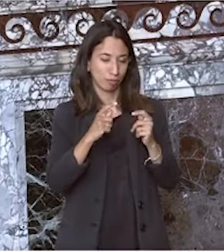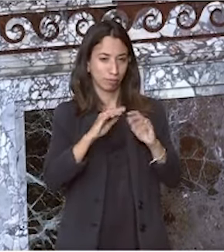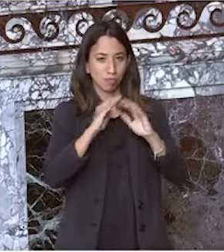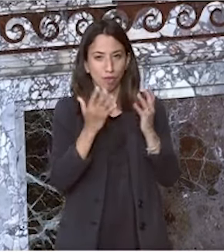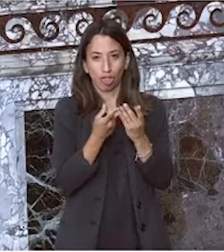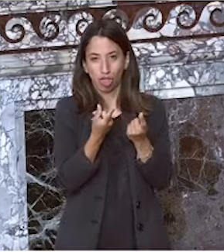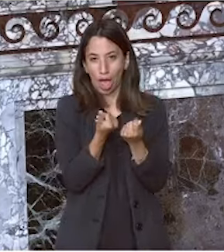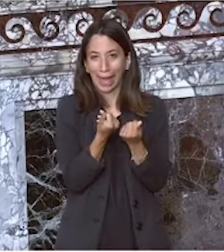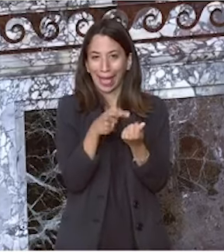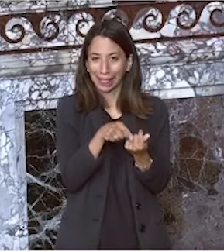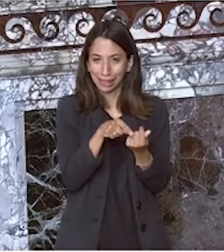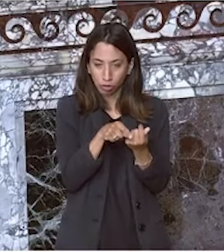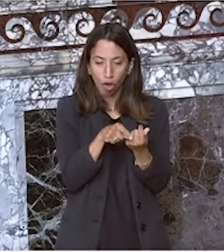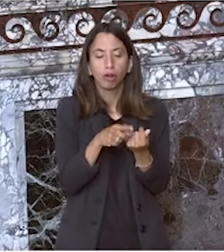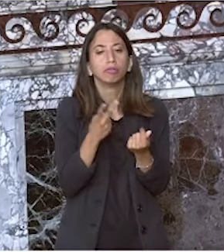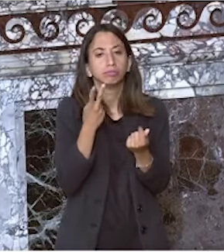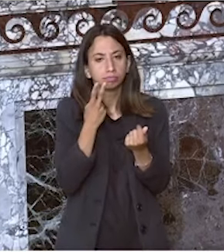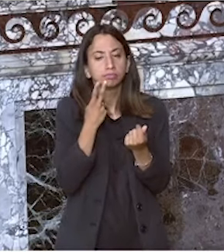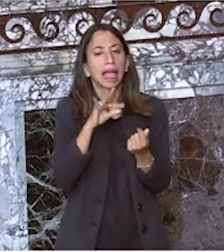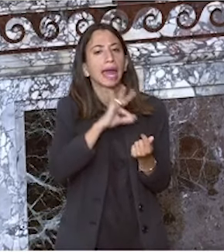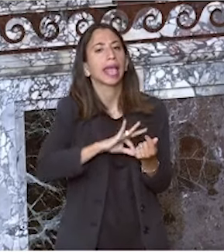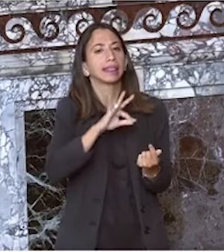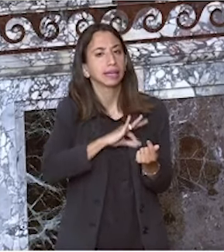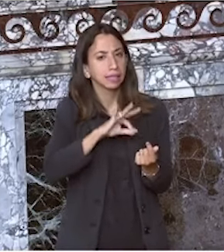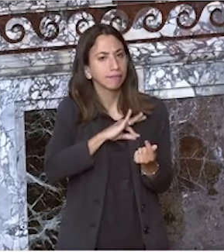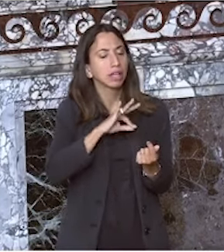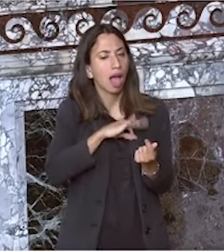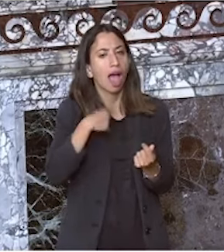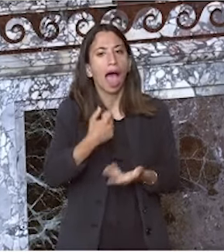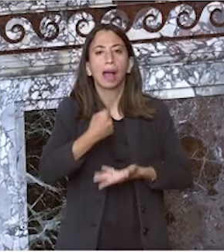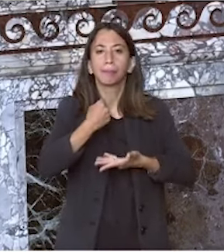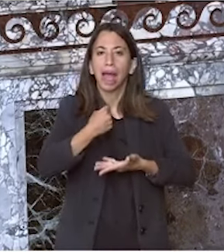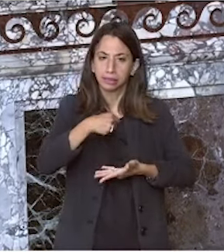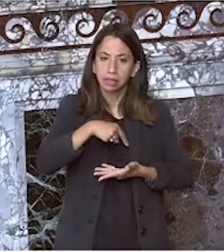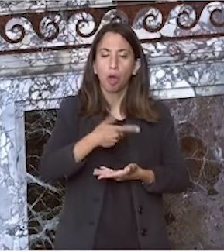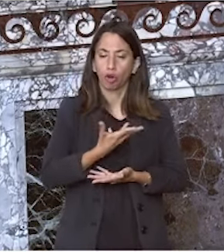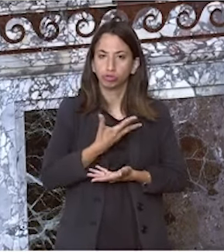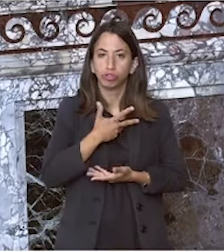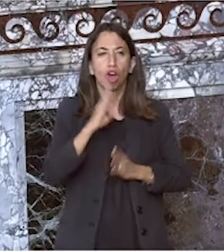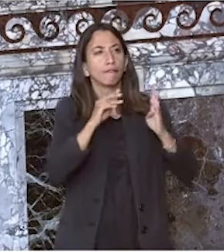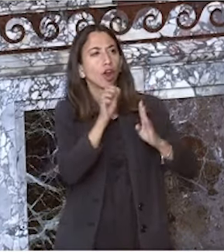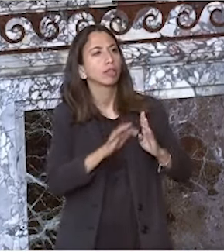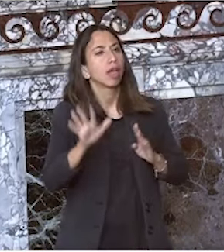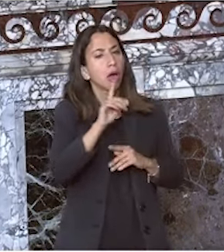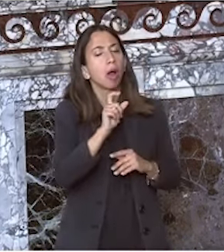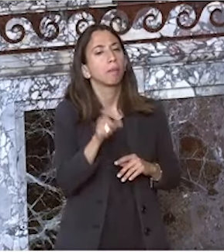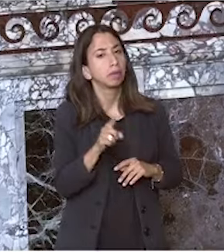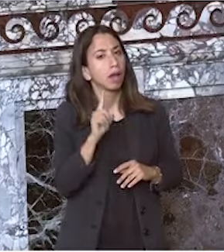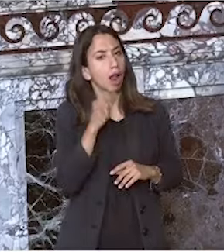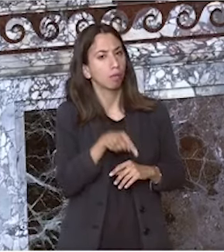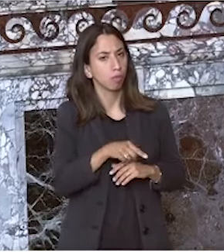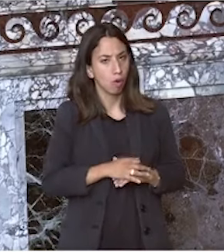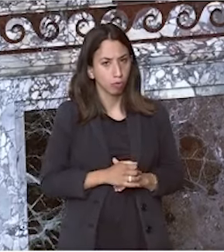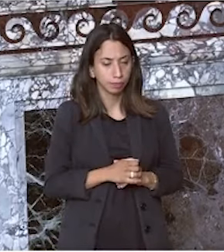significative mostrano valori di redditività e patrimonio superiori alla media europea. Il quadro è